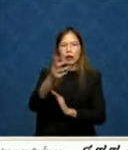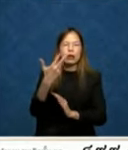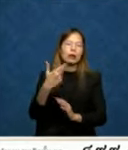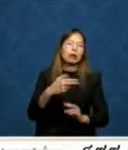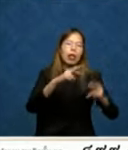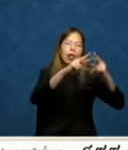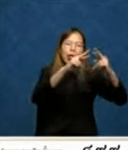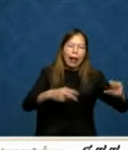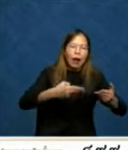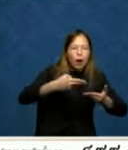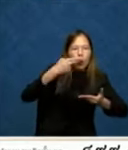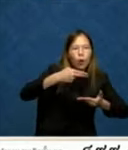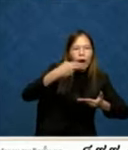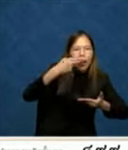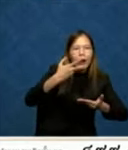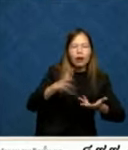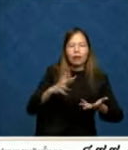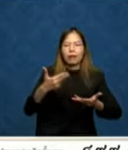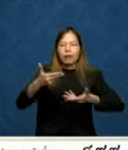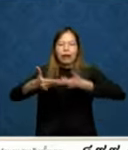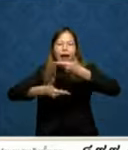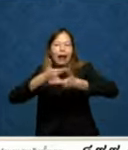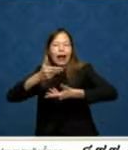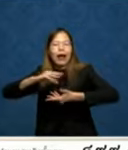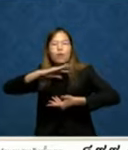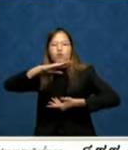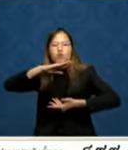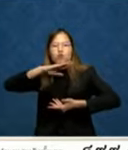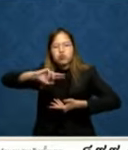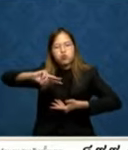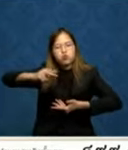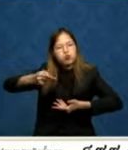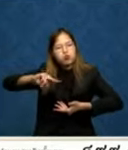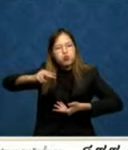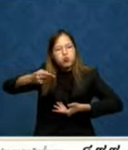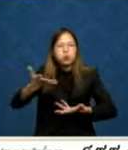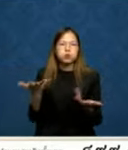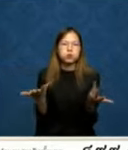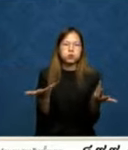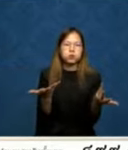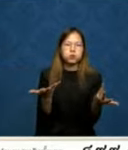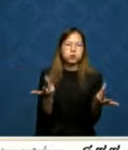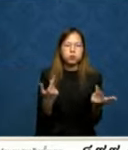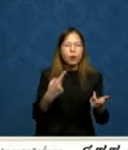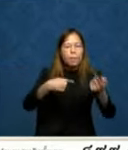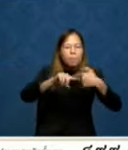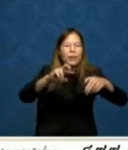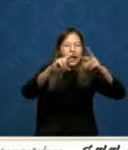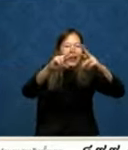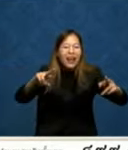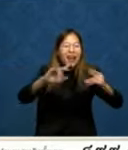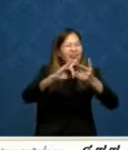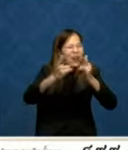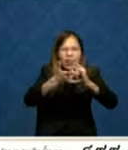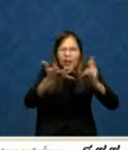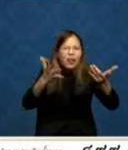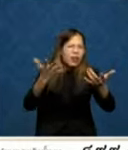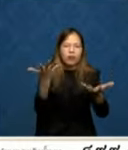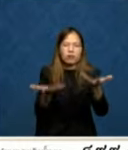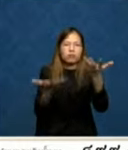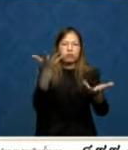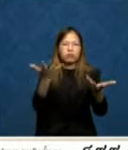ไหมมันไปเจอคนขายหมูปิ้งเข็นรถอยู่หรือมันจะเข้าสะดวกซื้อหรือมันจะจบที่ห้างร้าน